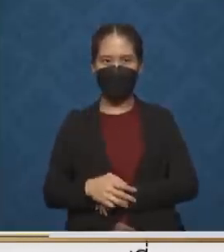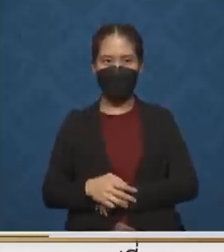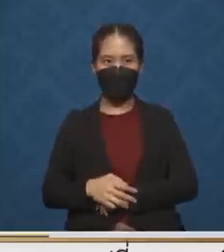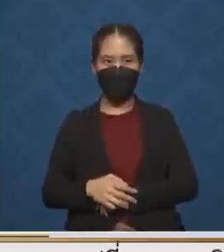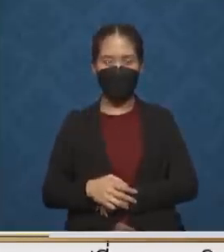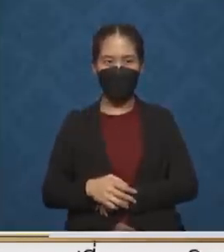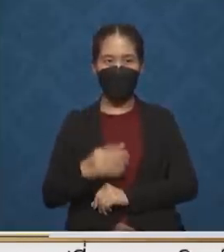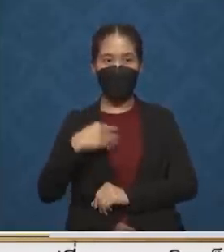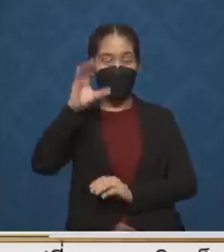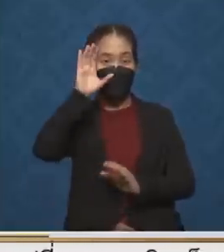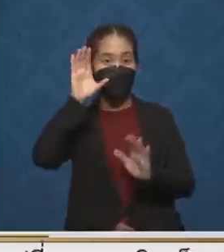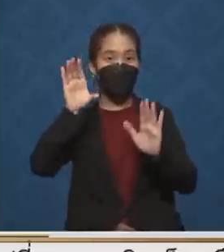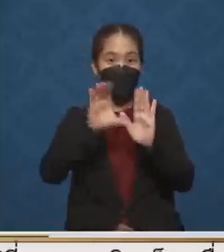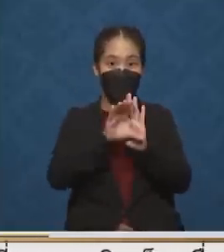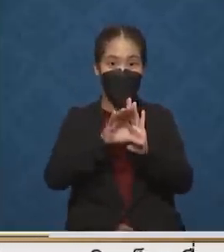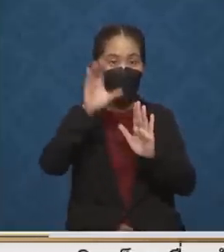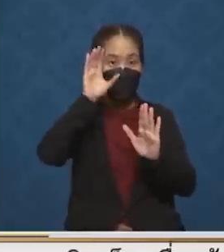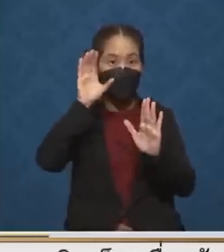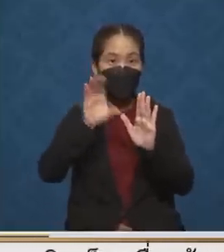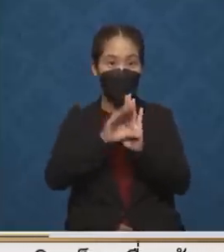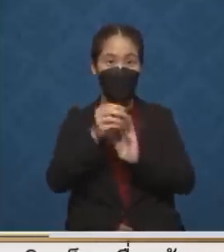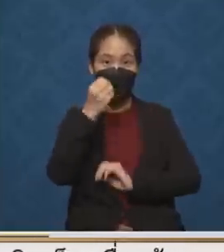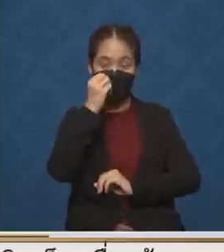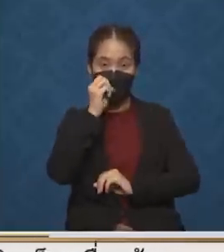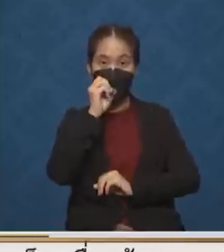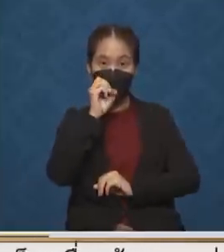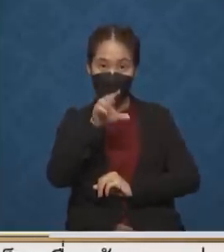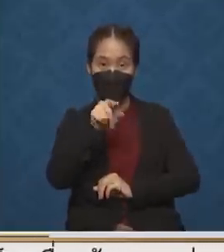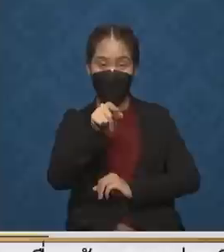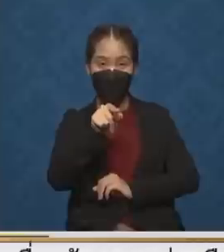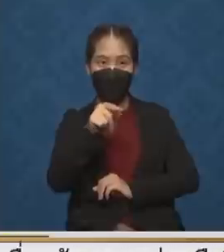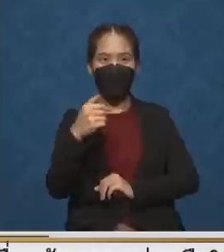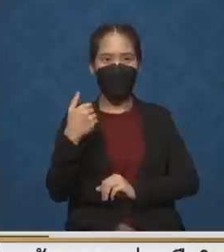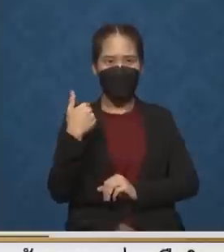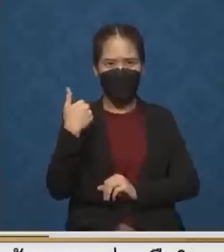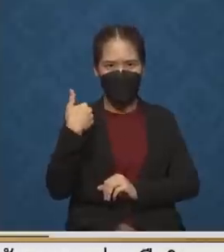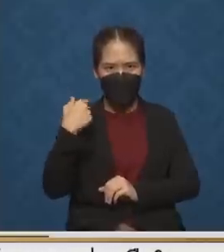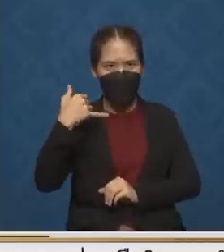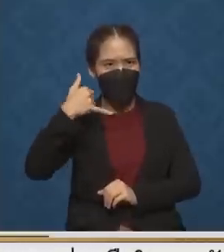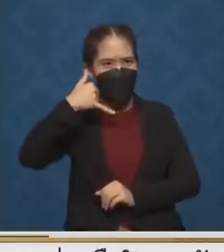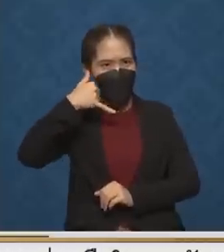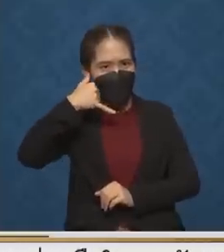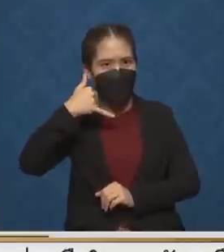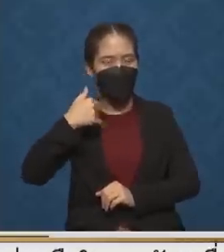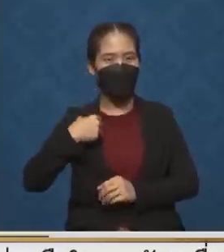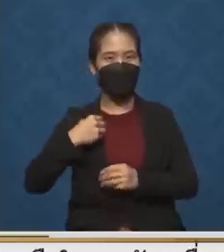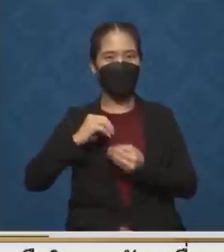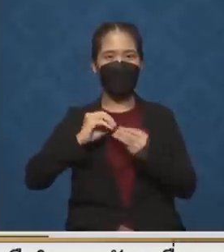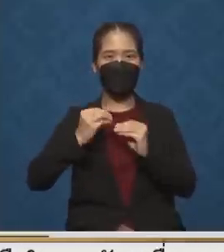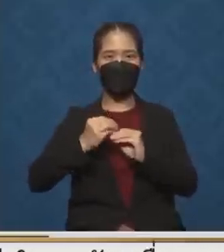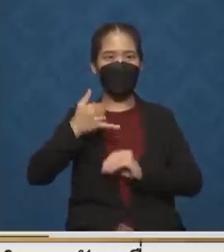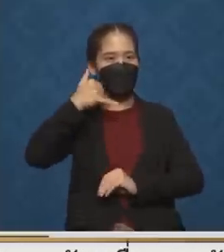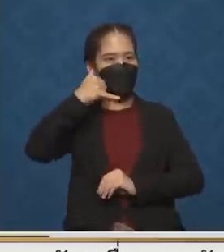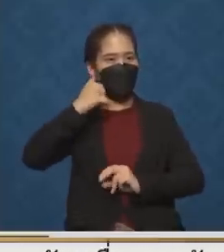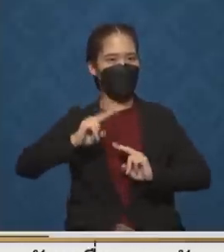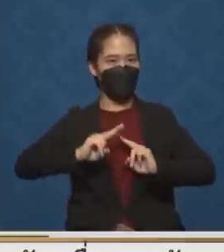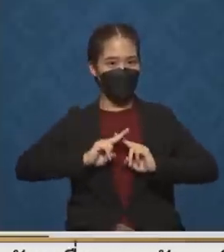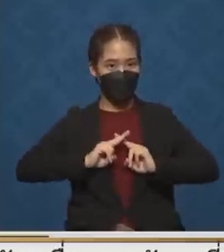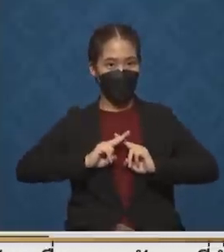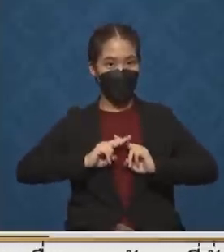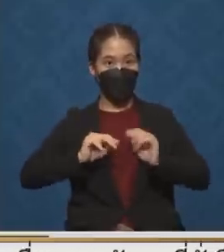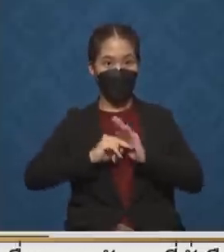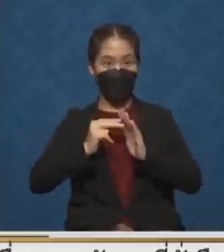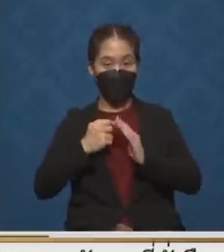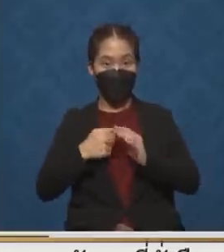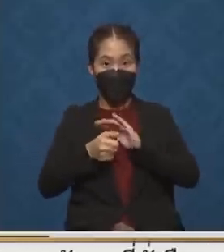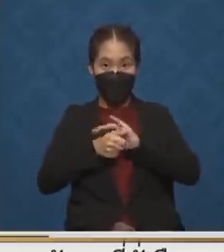สาวสัญญาณโทรศัพ์บอกวติดตามทางเทคนิก แต่มีเบอรโรศัพท์ ส่วนตัวเรีบร้อยนทานถึขนดักฟงโร